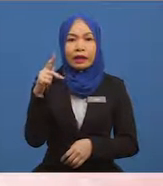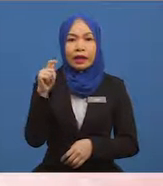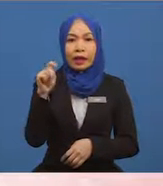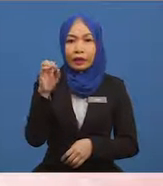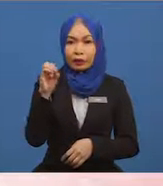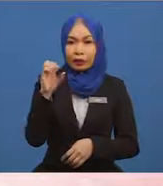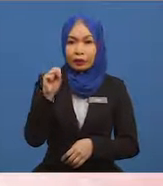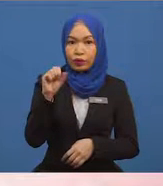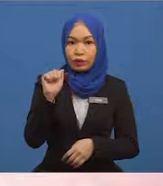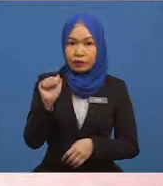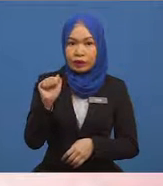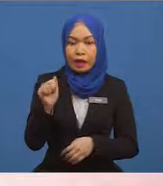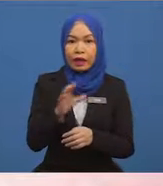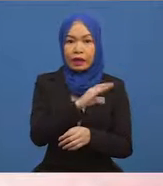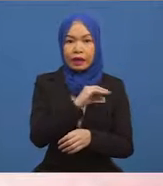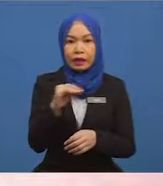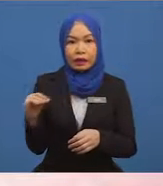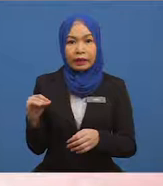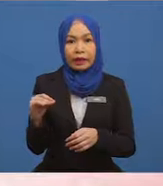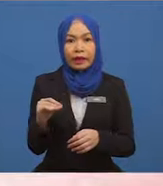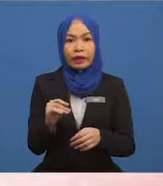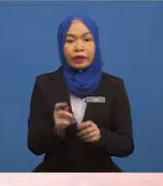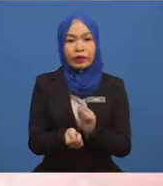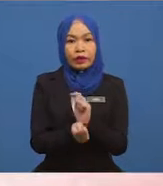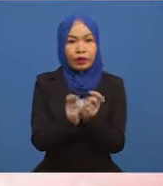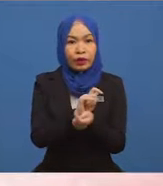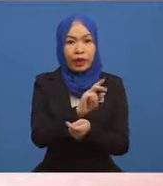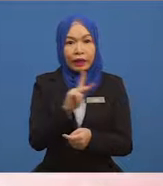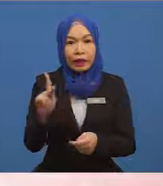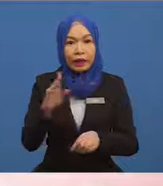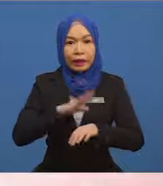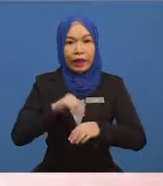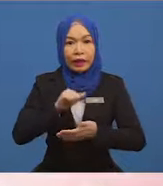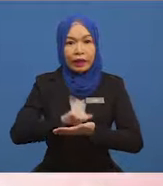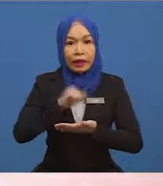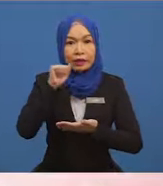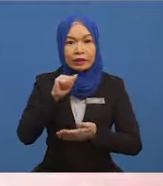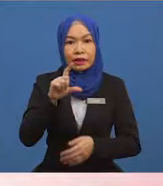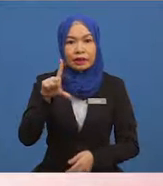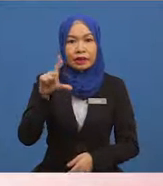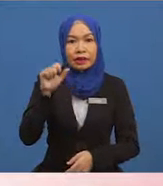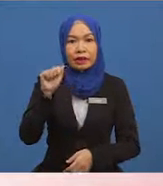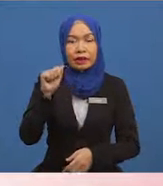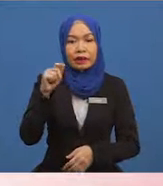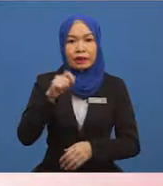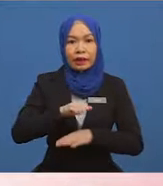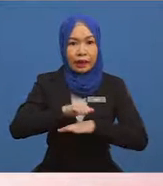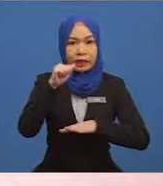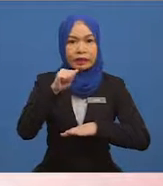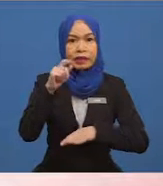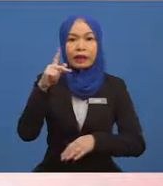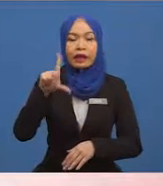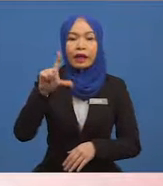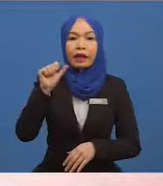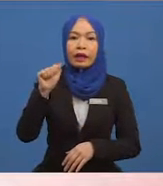kepada asid laktik. Asid laktik seterusnya menggumpalkan kasein, iaitu protein